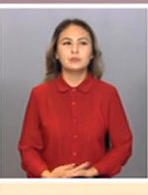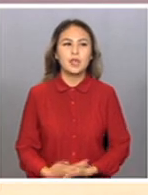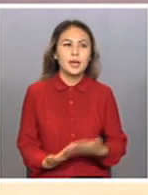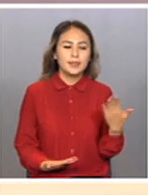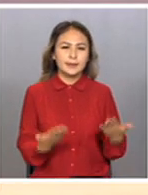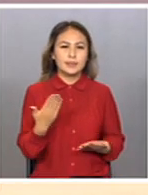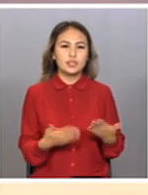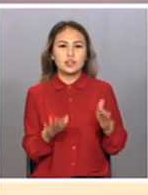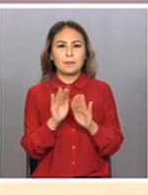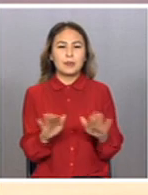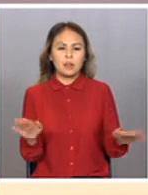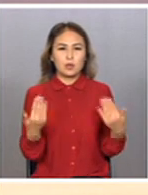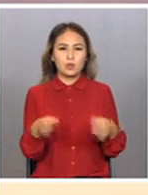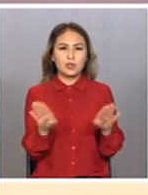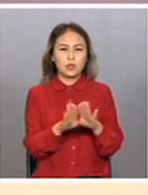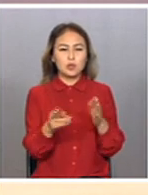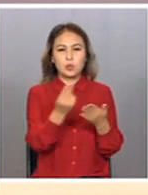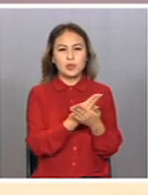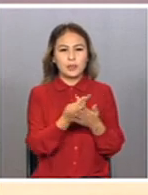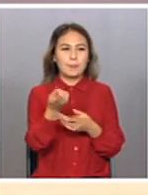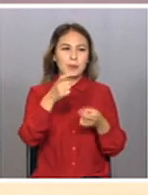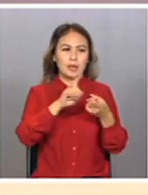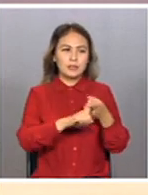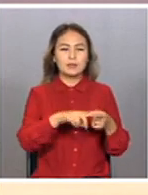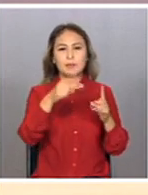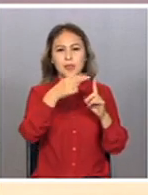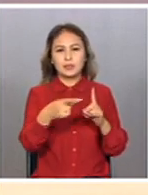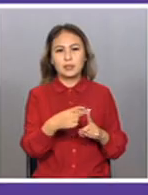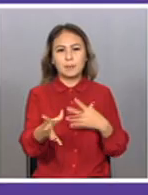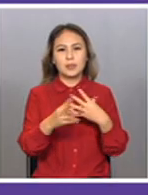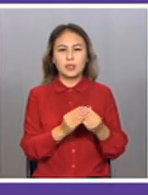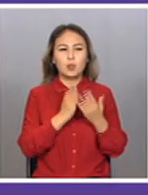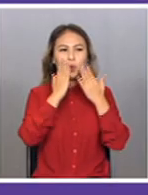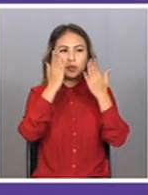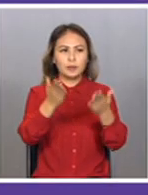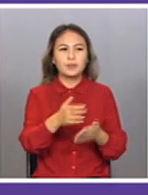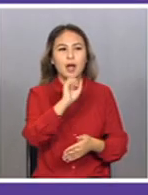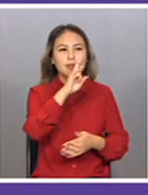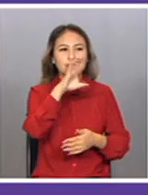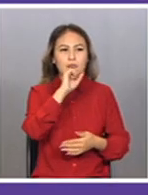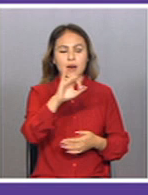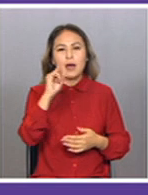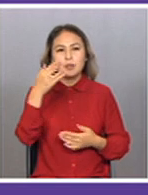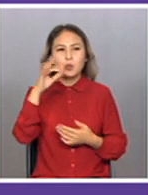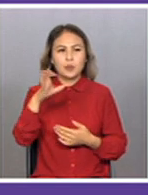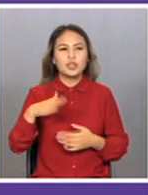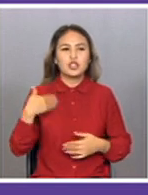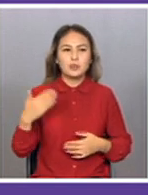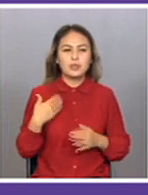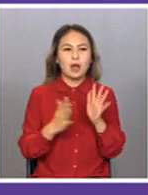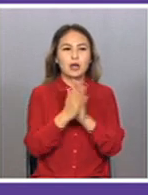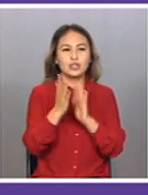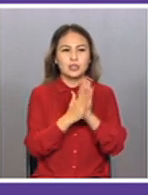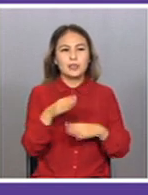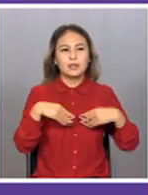Ендеше, балалар, қазір осы суреттерге байланысты мәтінді бірге оқиық. Аңсар мен Айдос жеміс ағашын